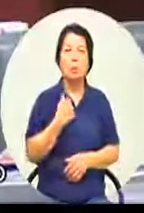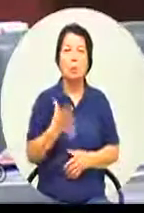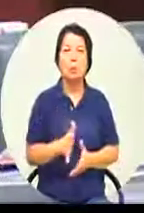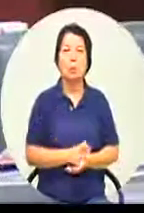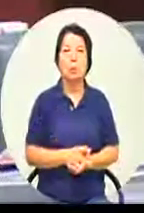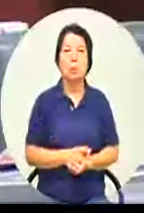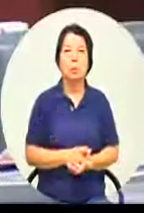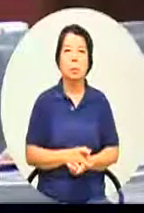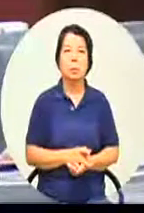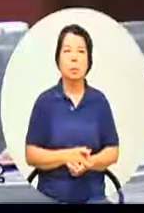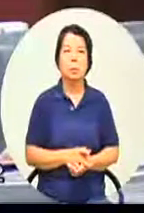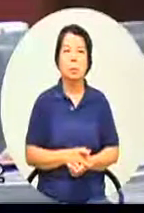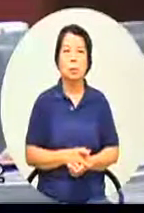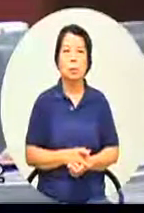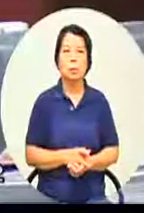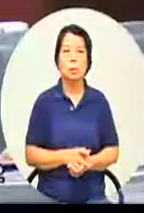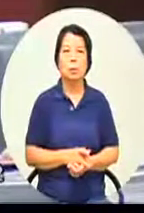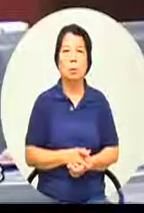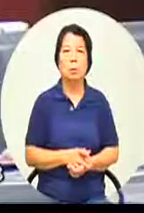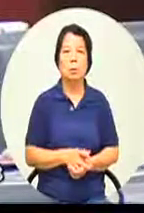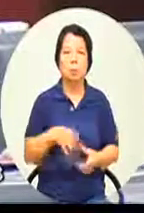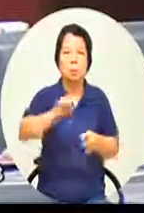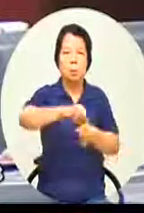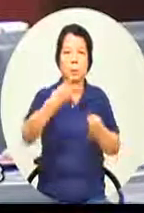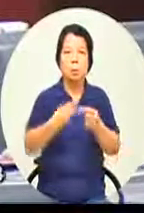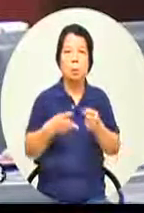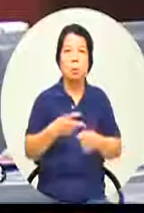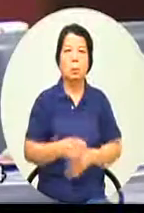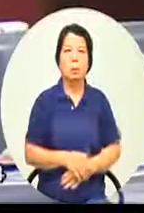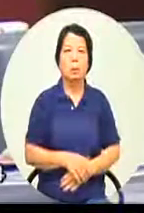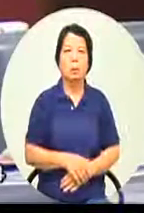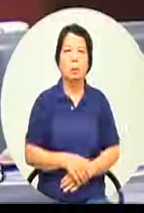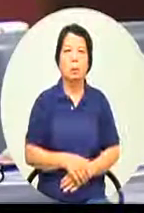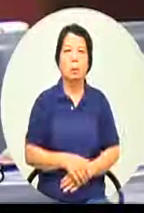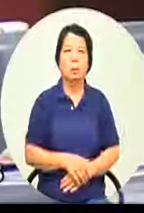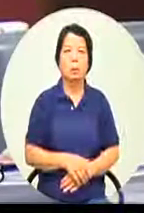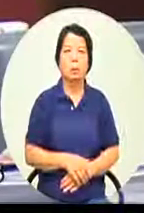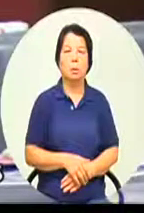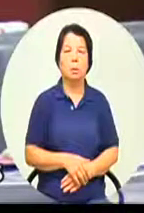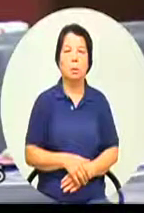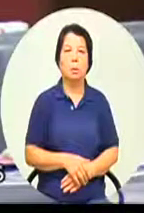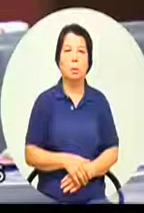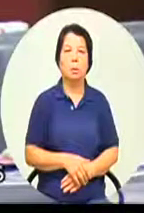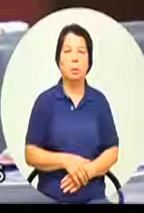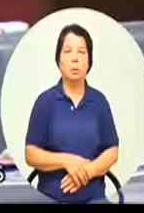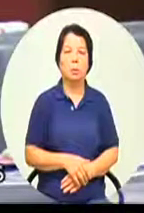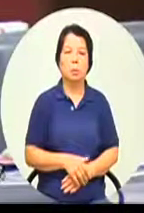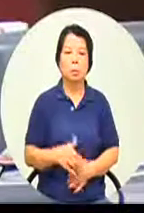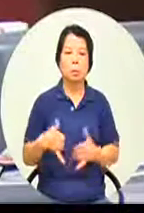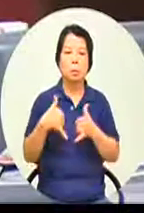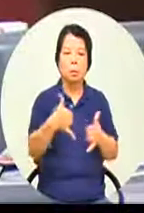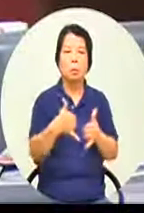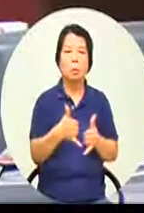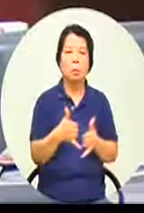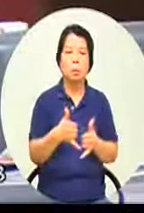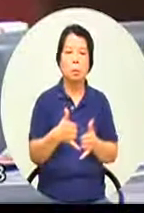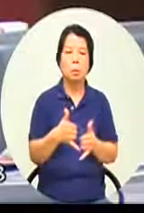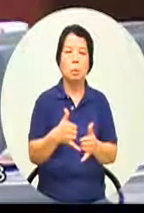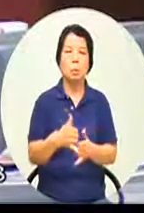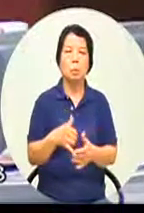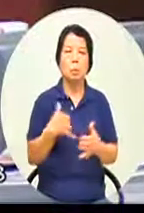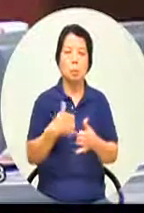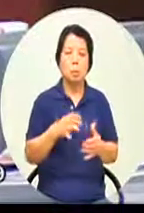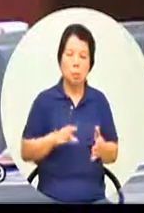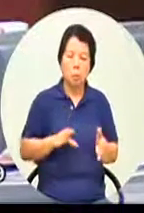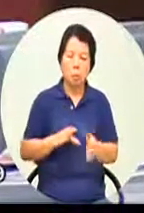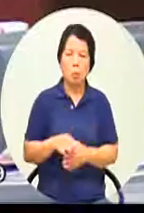个。 好，时间再延长2分钟。 谢谢主席。也就是说，把这三条路线同样的都是从这边介